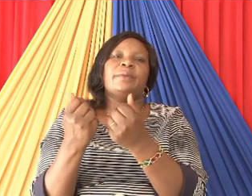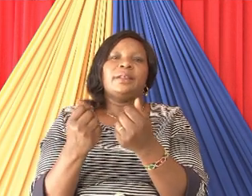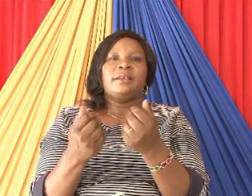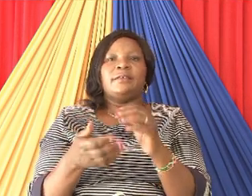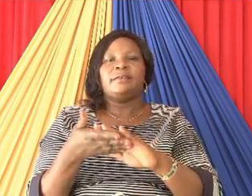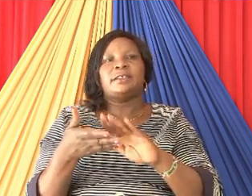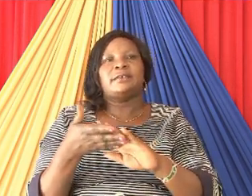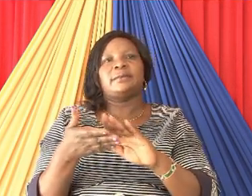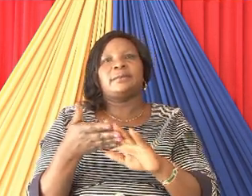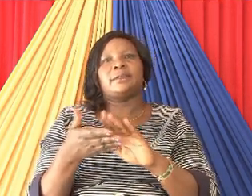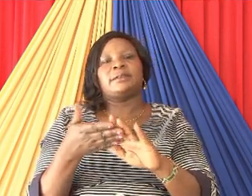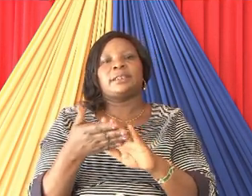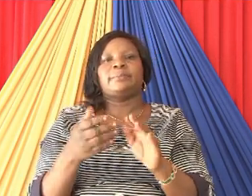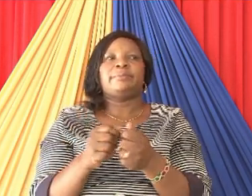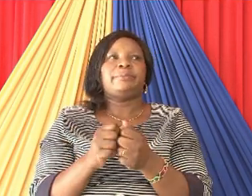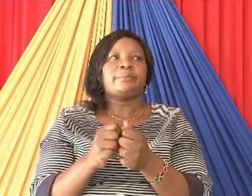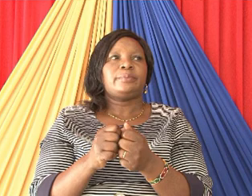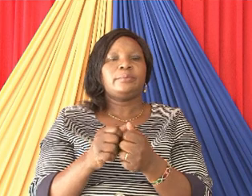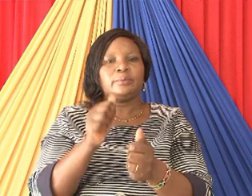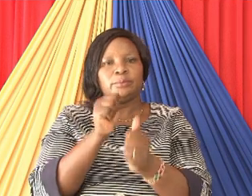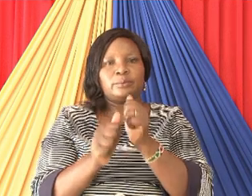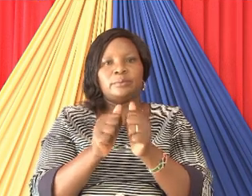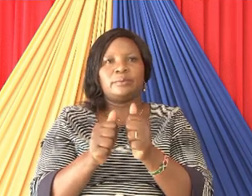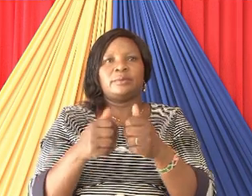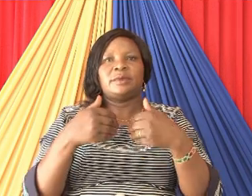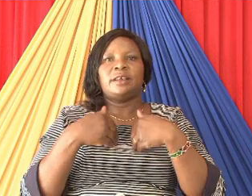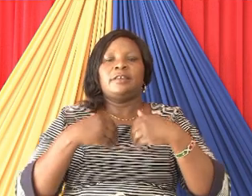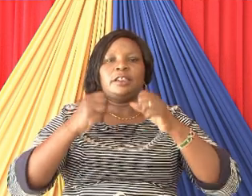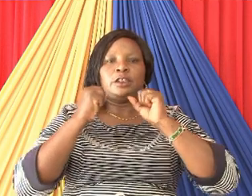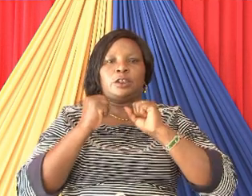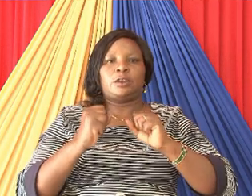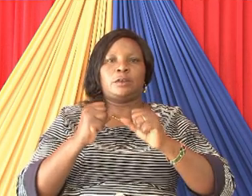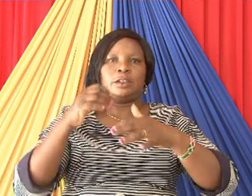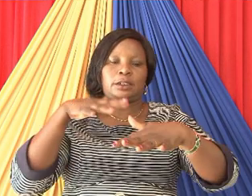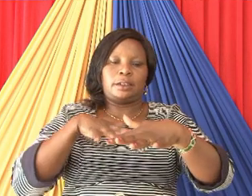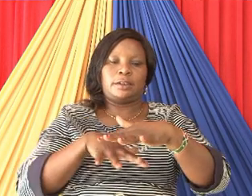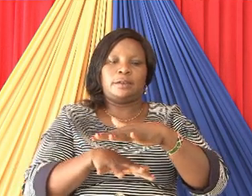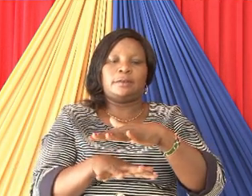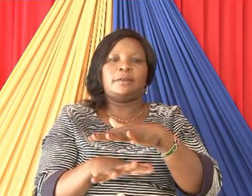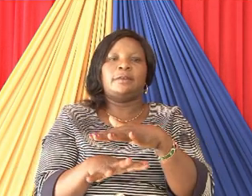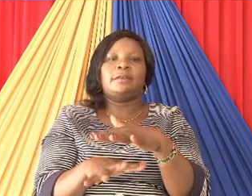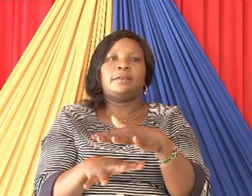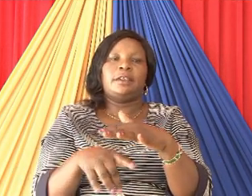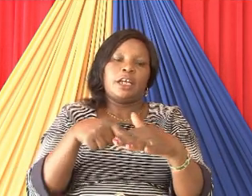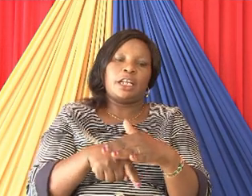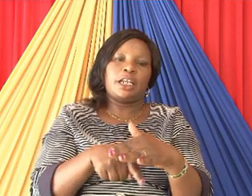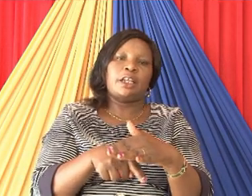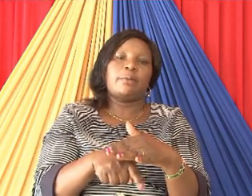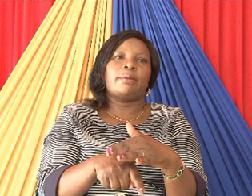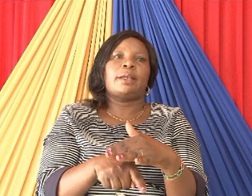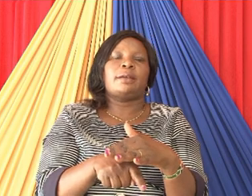ambao mizizi imeenda chini na wametayarisha mioyo yao kupokea neno la Mungu na limeingia